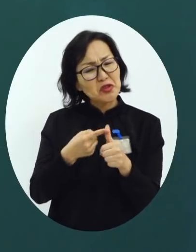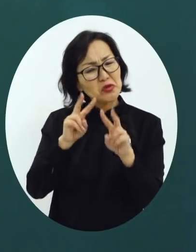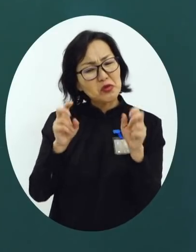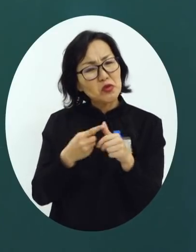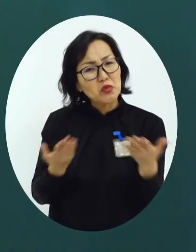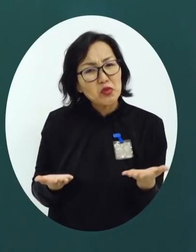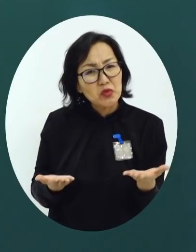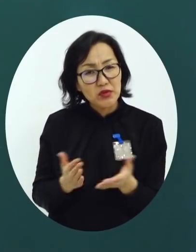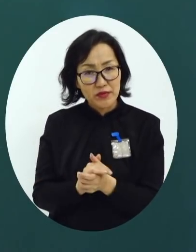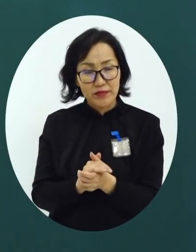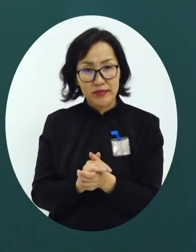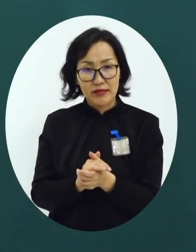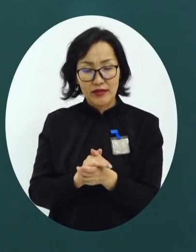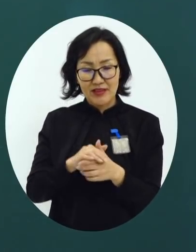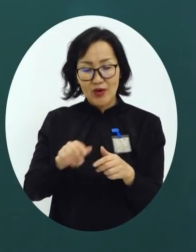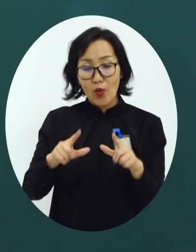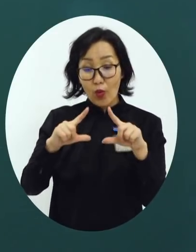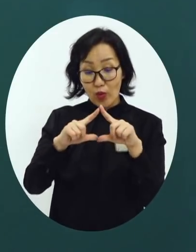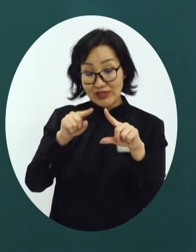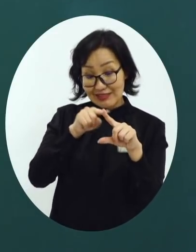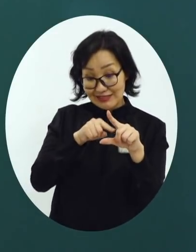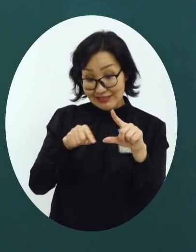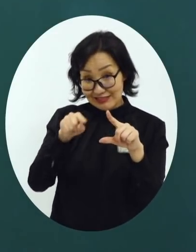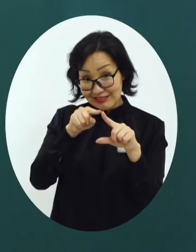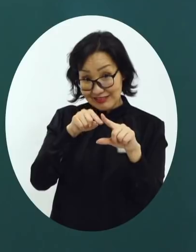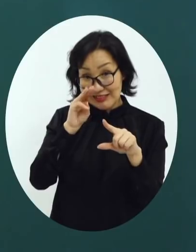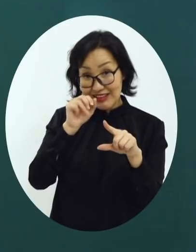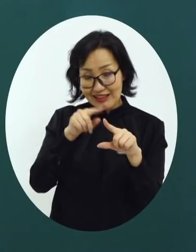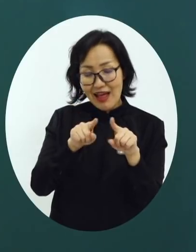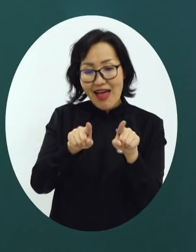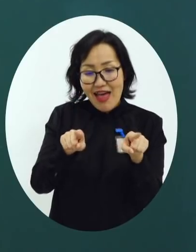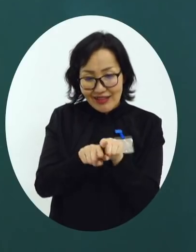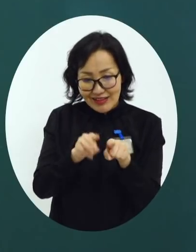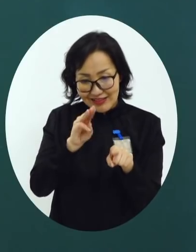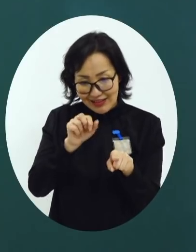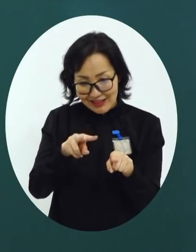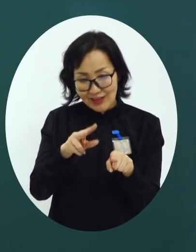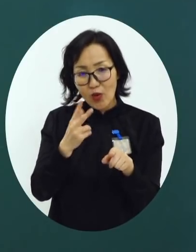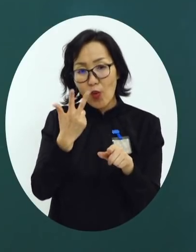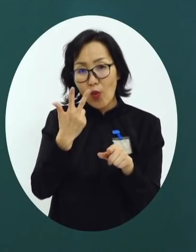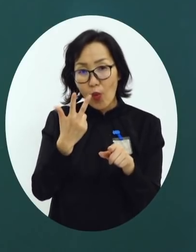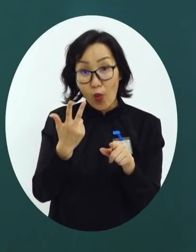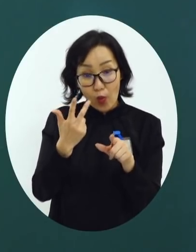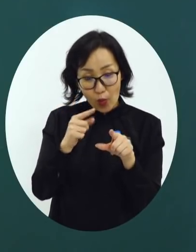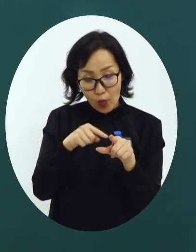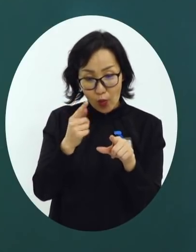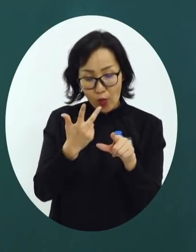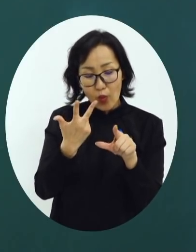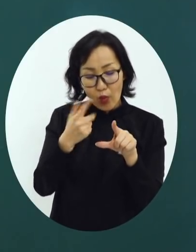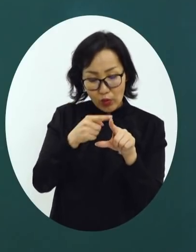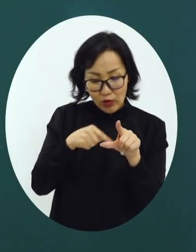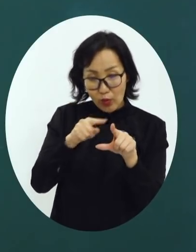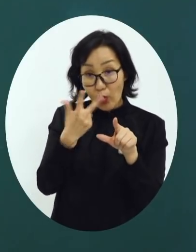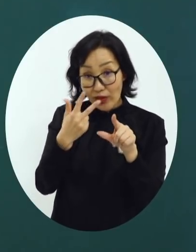бол гурвалжныг талаар нь адил талт гурвалжин. Адил талт гурвалжин. Өөрөөр хэлбэл гурвалжны гурван тал